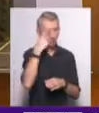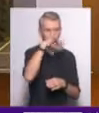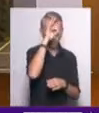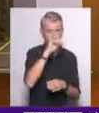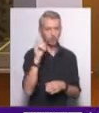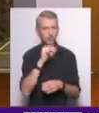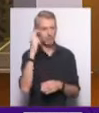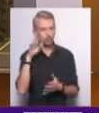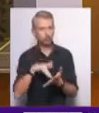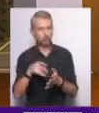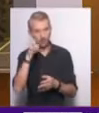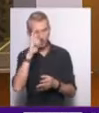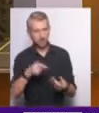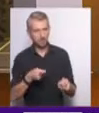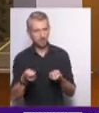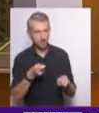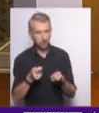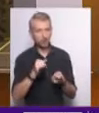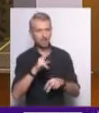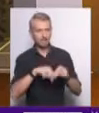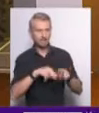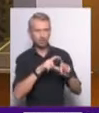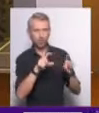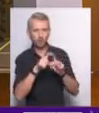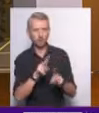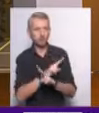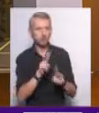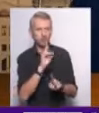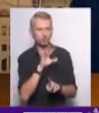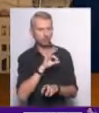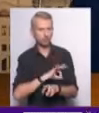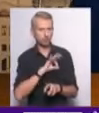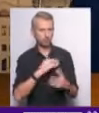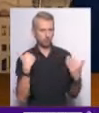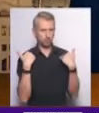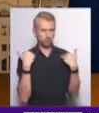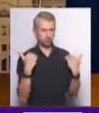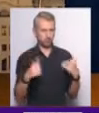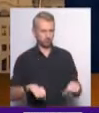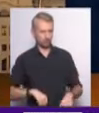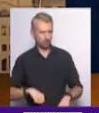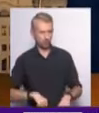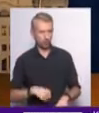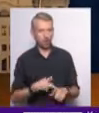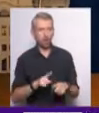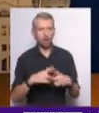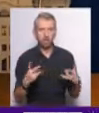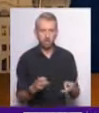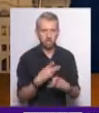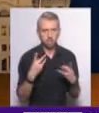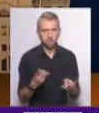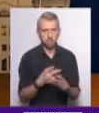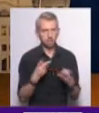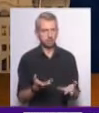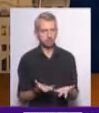і Київською міською державною адміністрацією і забудовником, що ніхто не буде використовувати тітушок на будівництвах. Але це